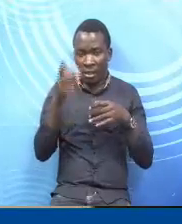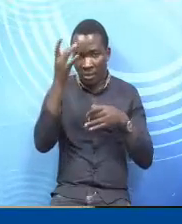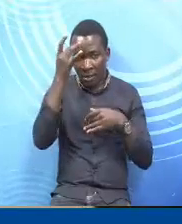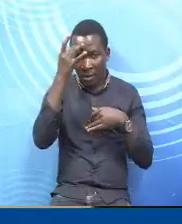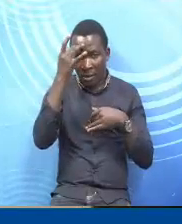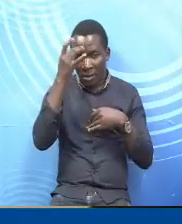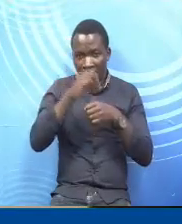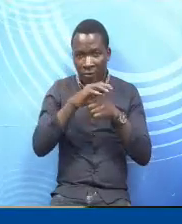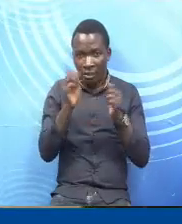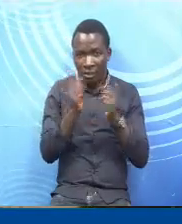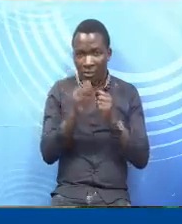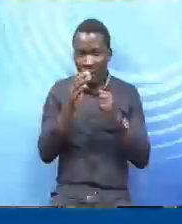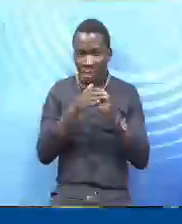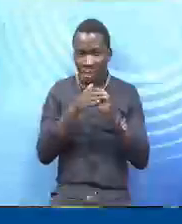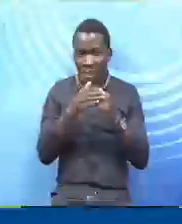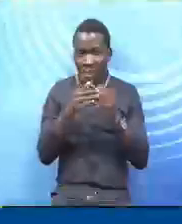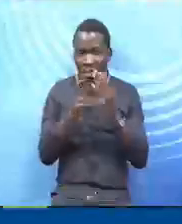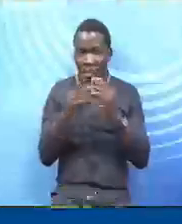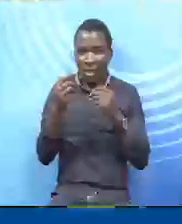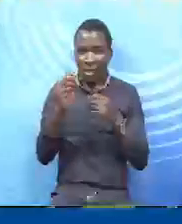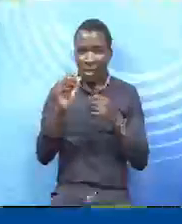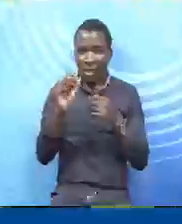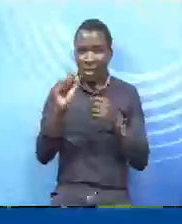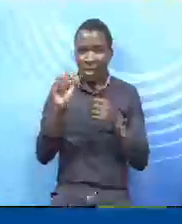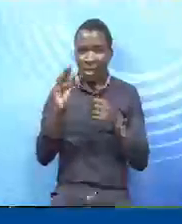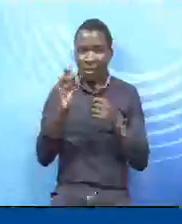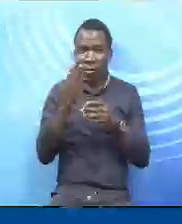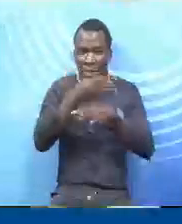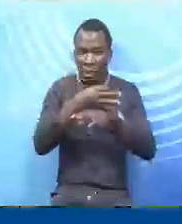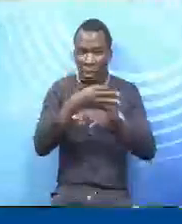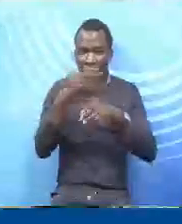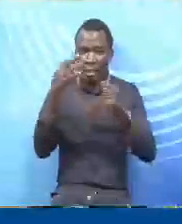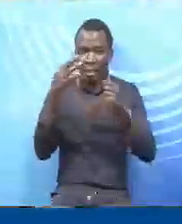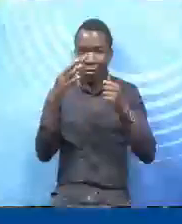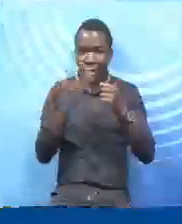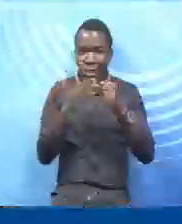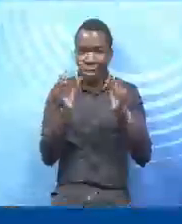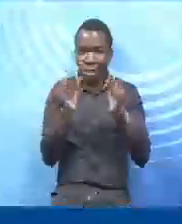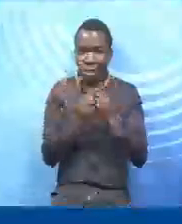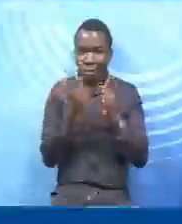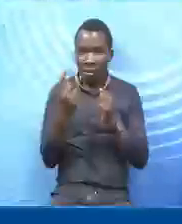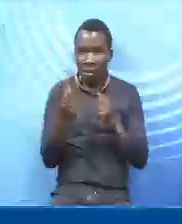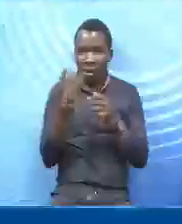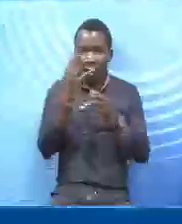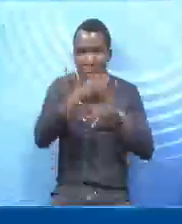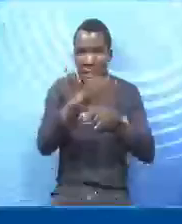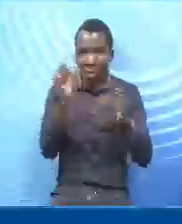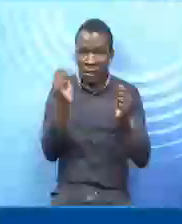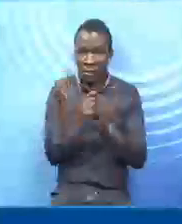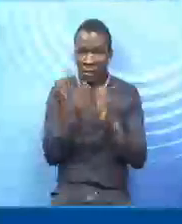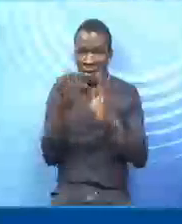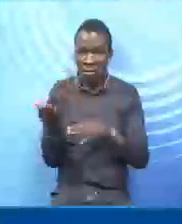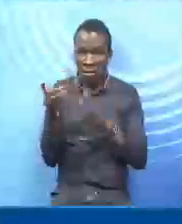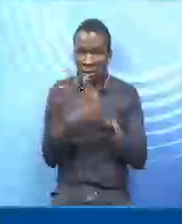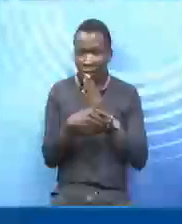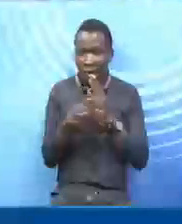cya COVID-19 mu karere ka Gasabo basaga 812, mu gihe abasaga 10 muri aka karere aribo bamaze guhitanwa